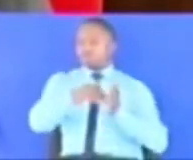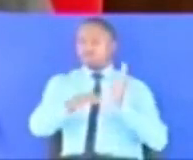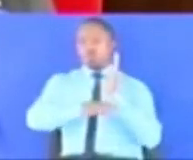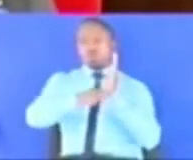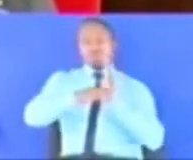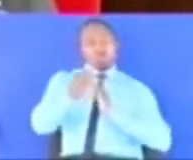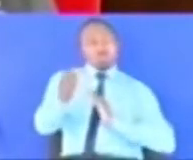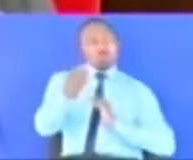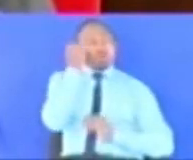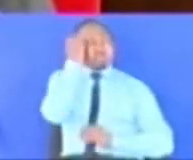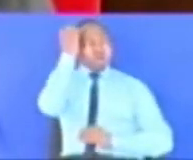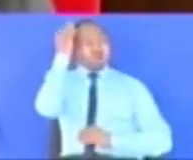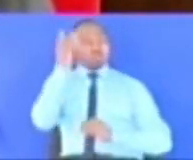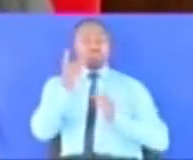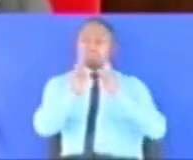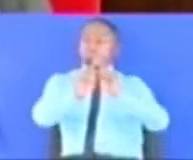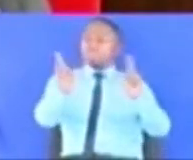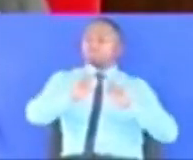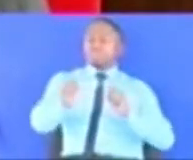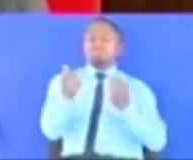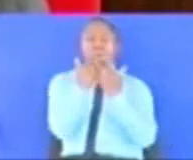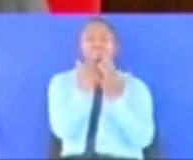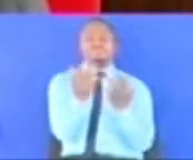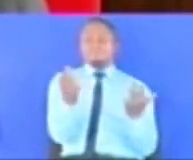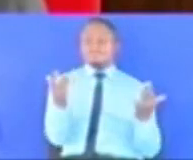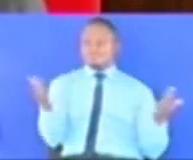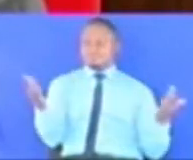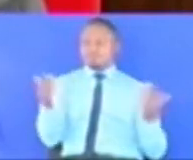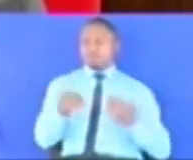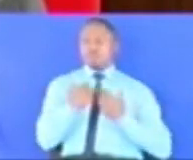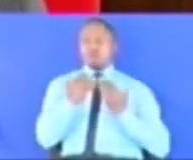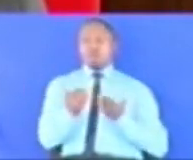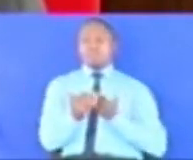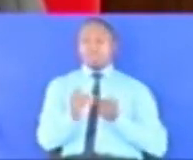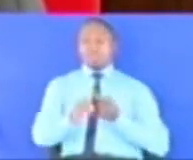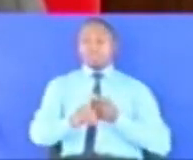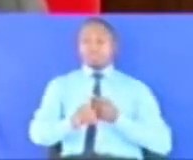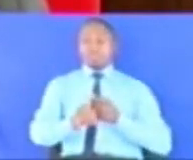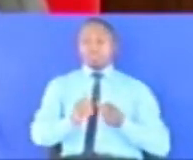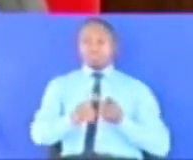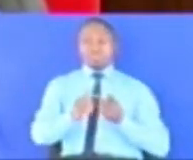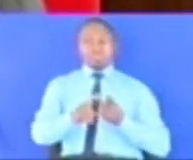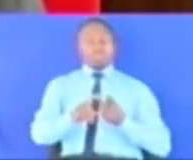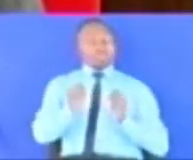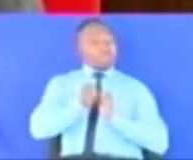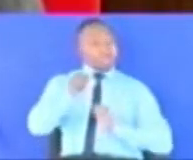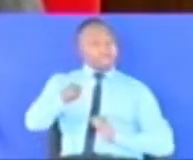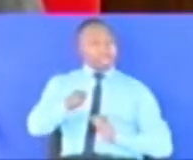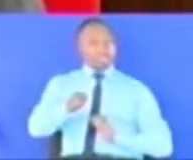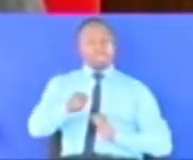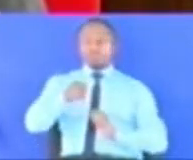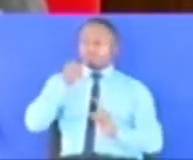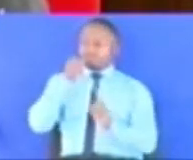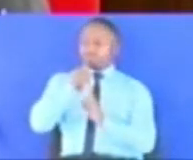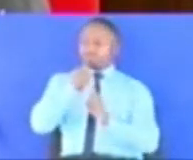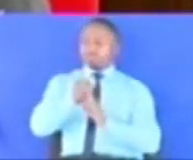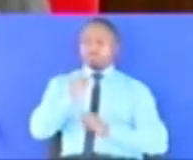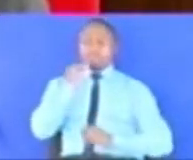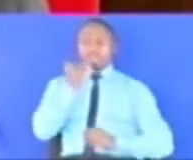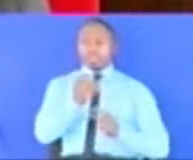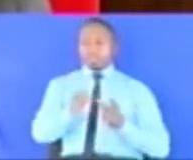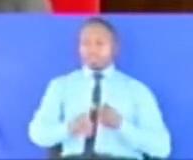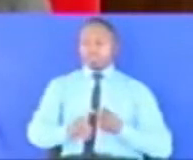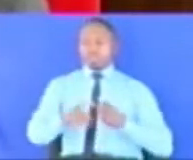huo magonjwa na maradhi yanakuwa ni mengi mno. Tunaomba muweze kuchukulia mkazo swala hilo la wazee. Lakini